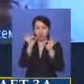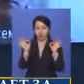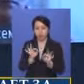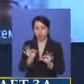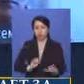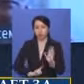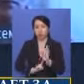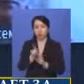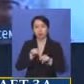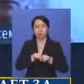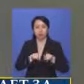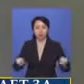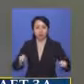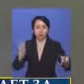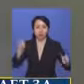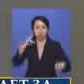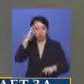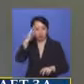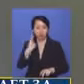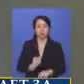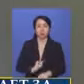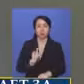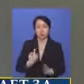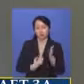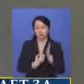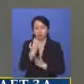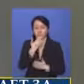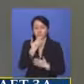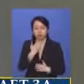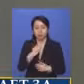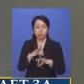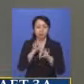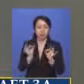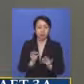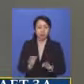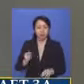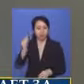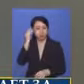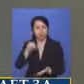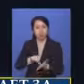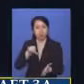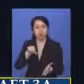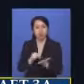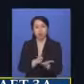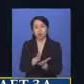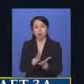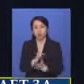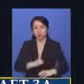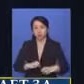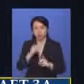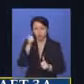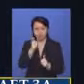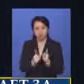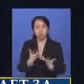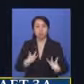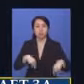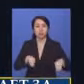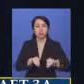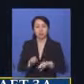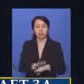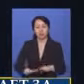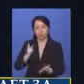начать пропагандировать бренды казахских мастеров и повысить спрос на их изделия. По мнению членов политического объединения, в каждой семье нашей